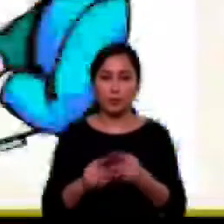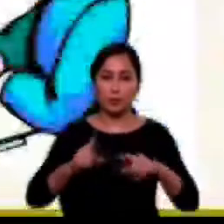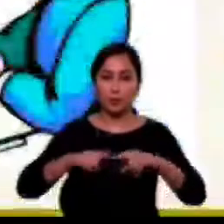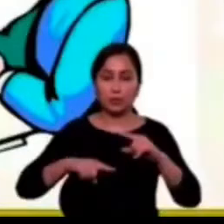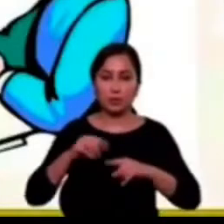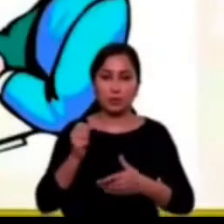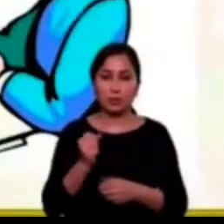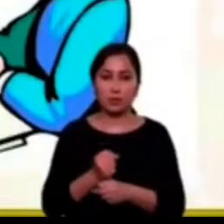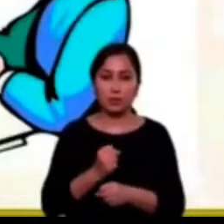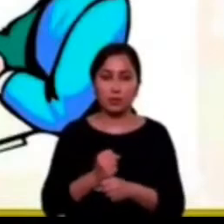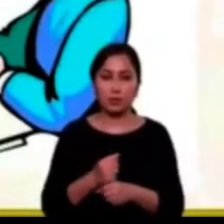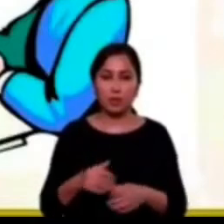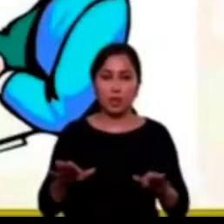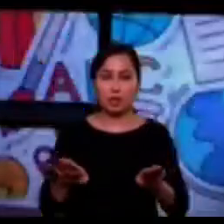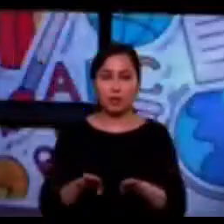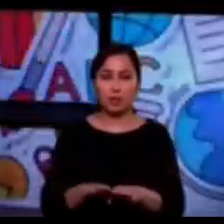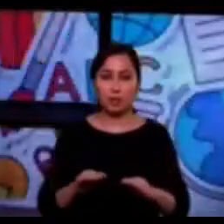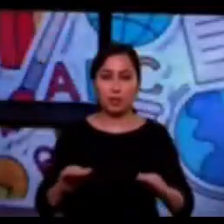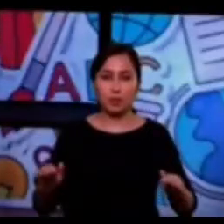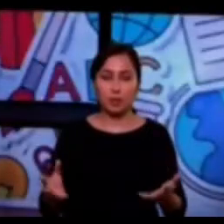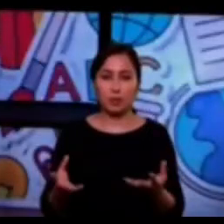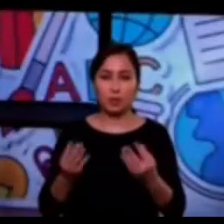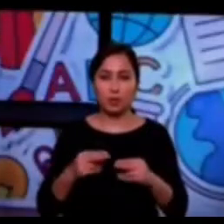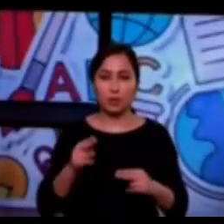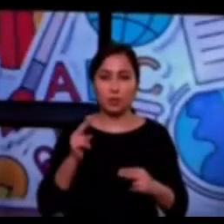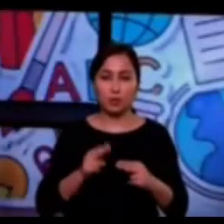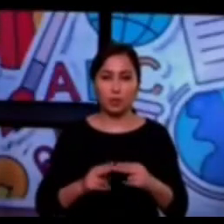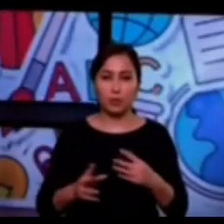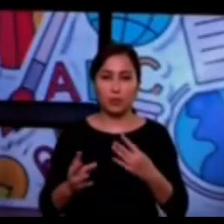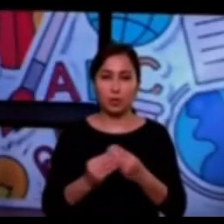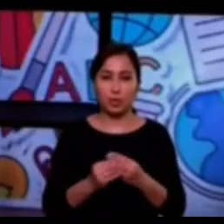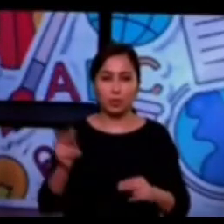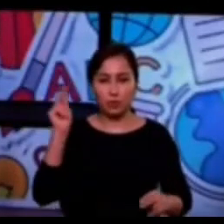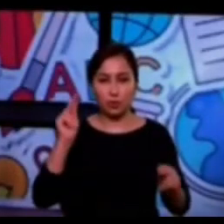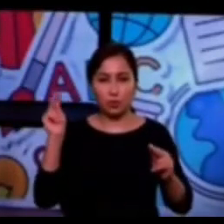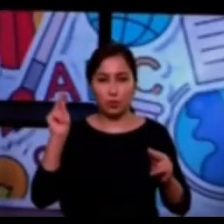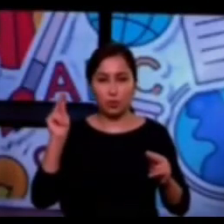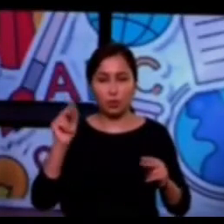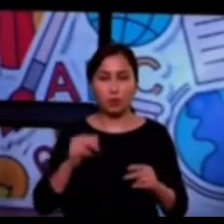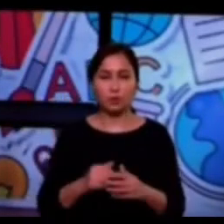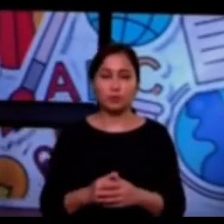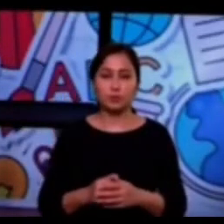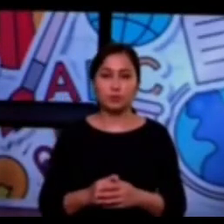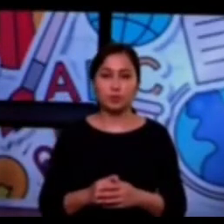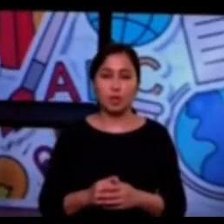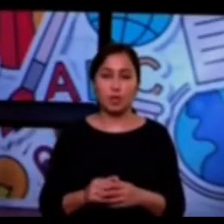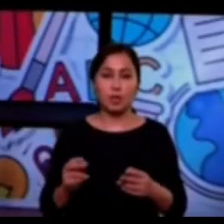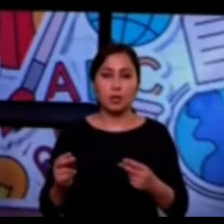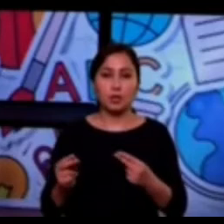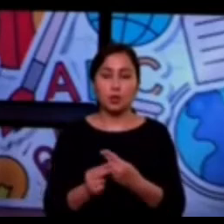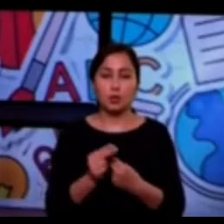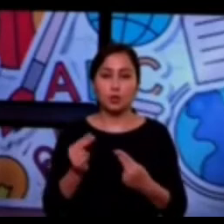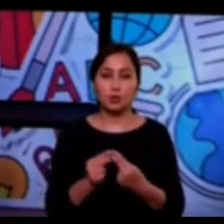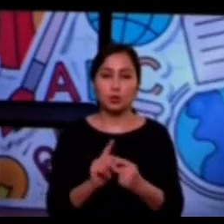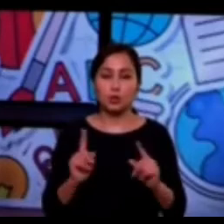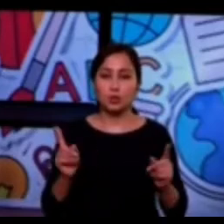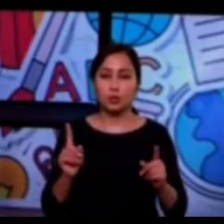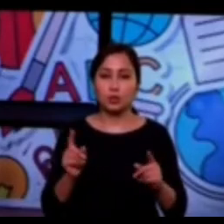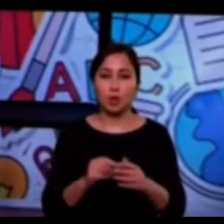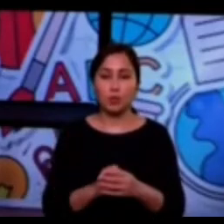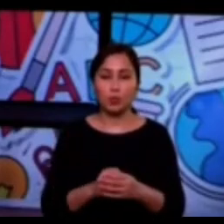родителями. Итак, ребята, давайте подведем итоги нашего урока. Чему учились на